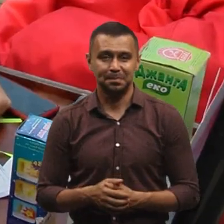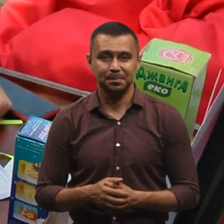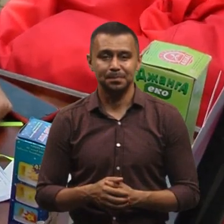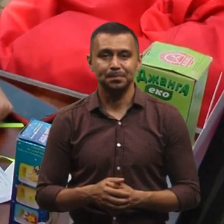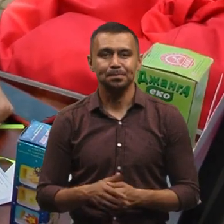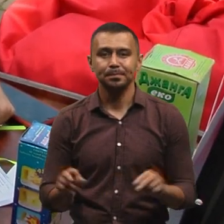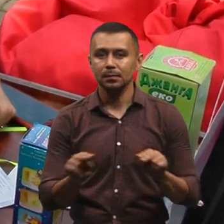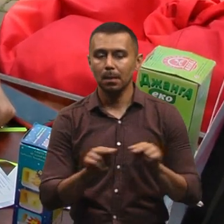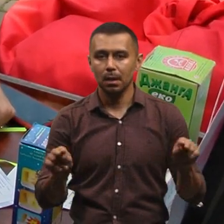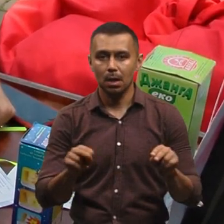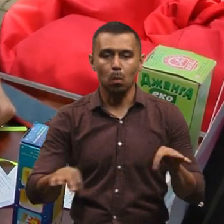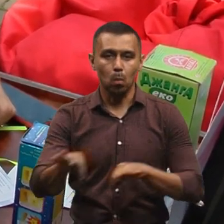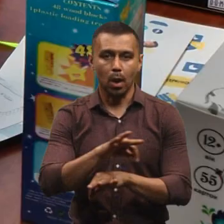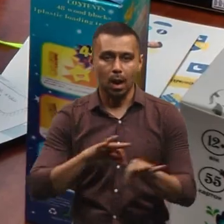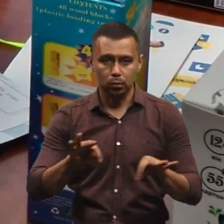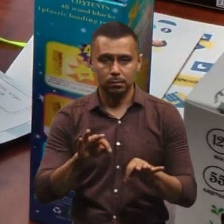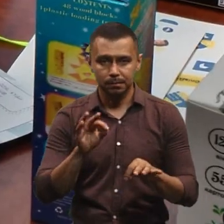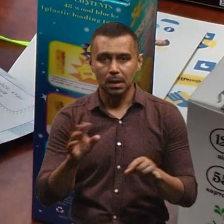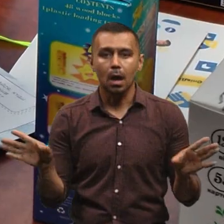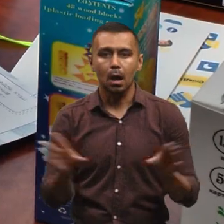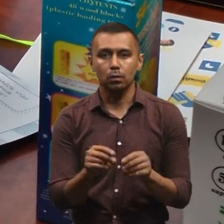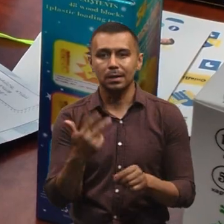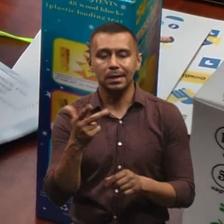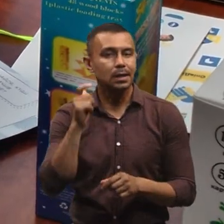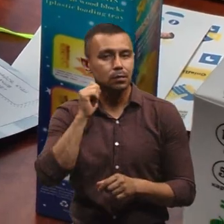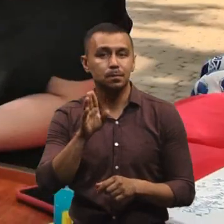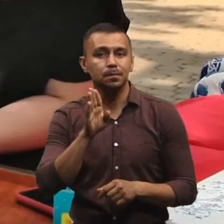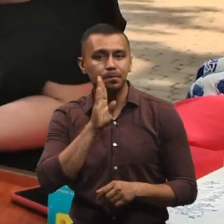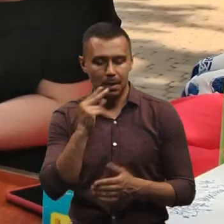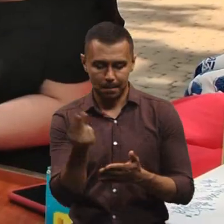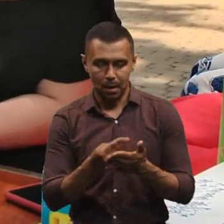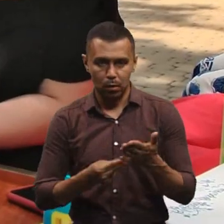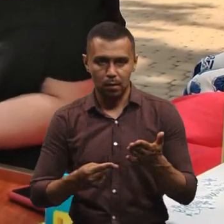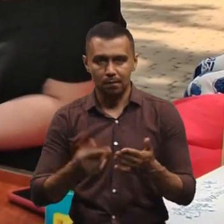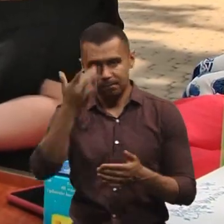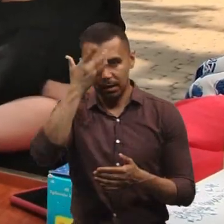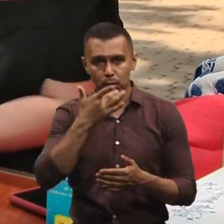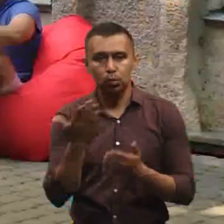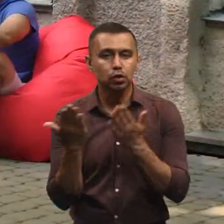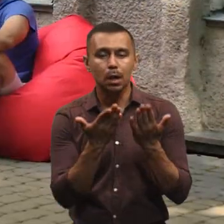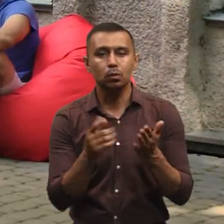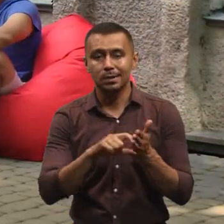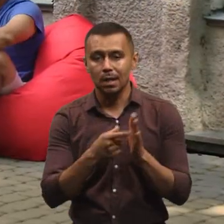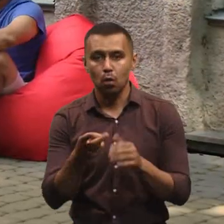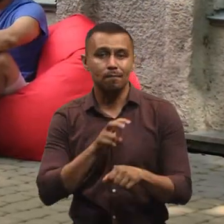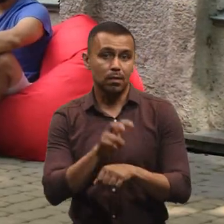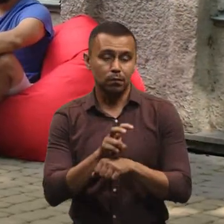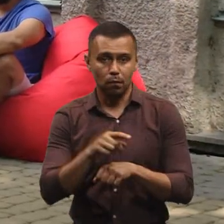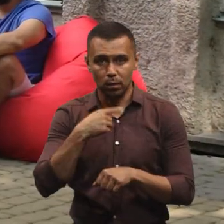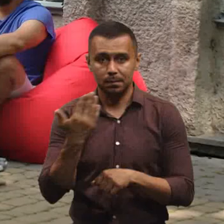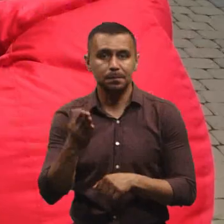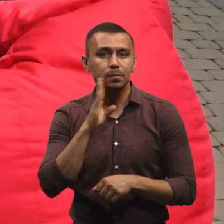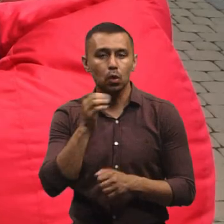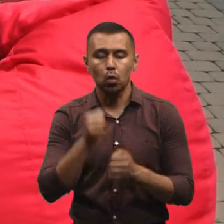менторка проєкту співдія Оксана березька разом із трирічною магдаленою малює в літньому читальному залі для його відвідувачів каже